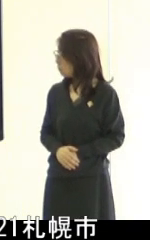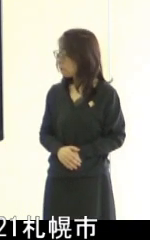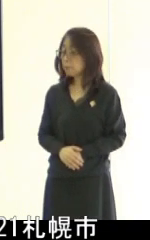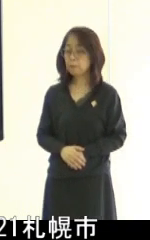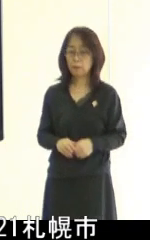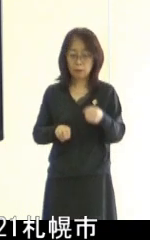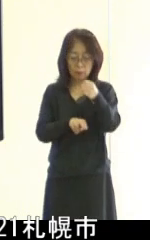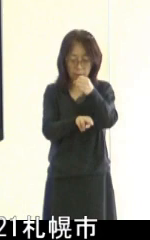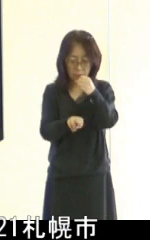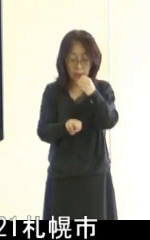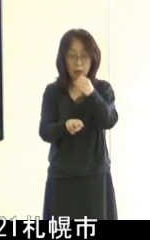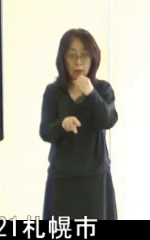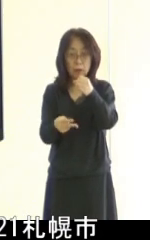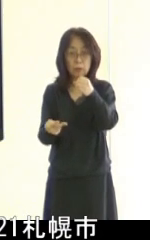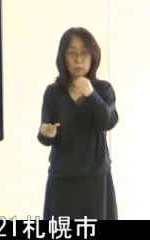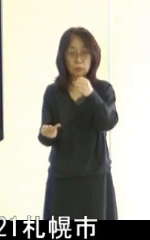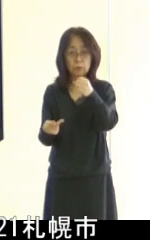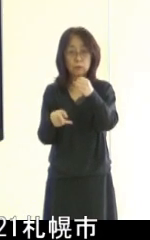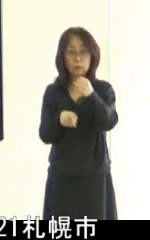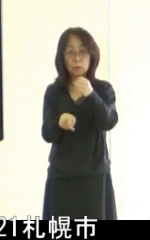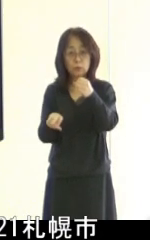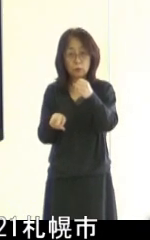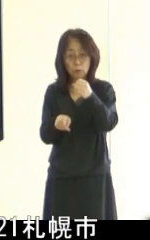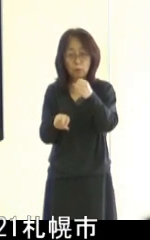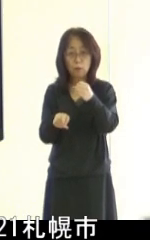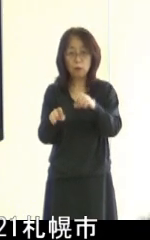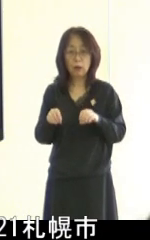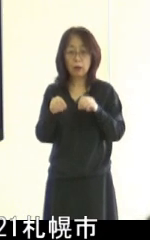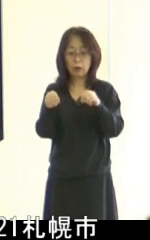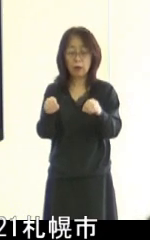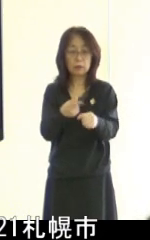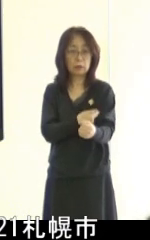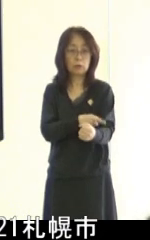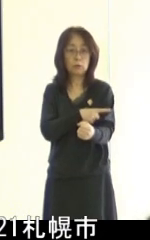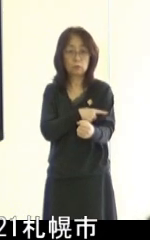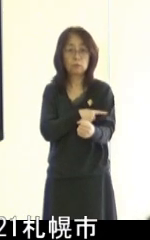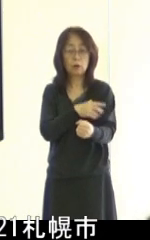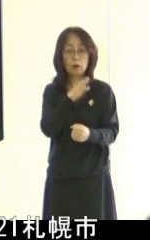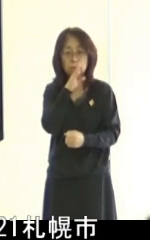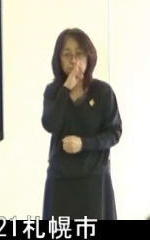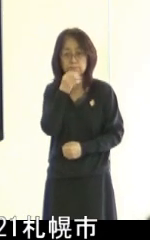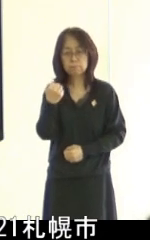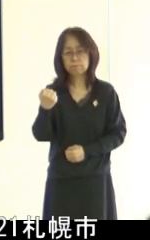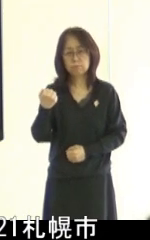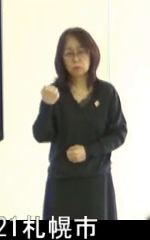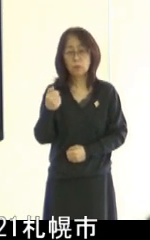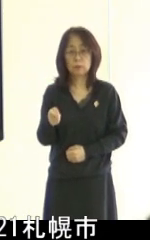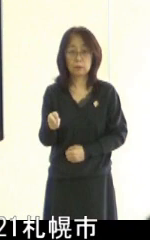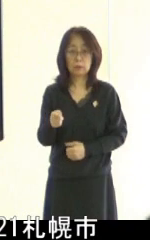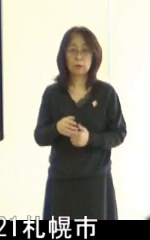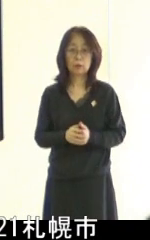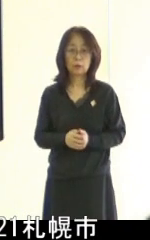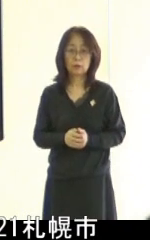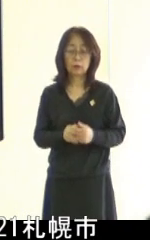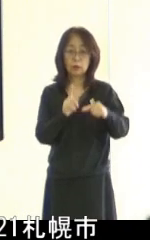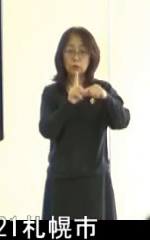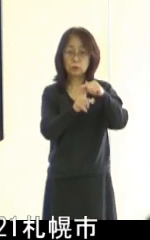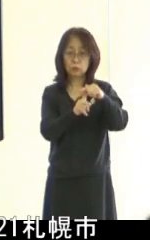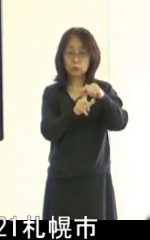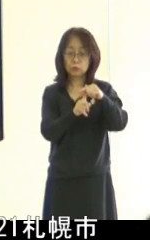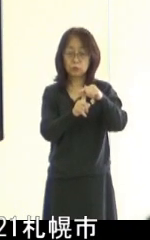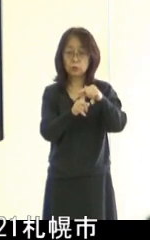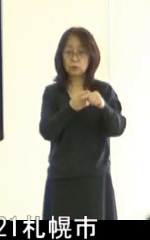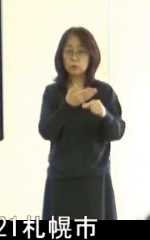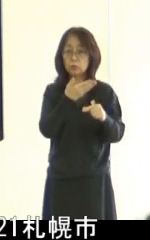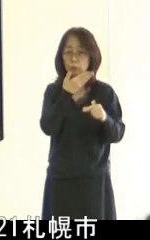変位タブのですね感染力非常に強いそしてへ中等症含めたです